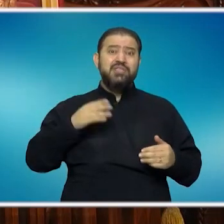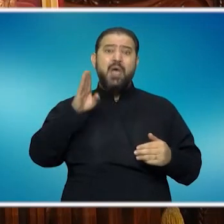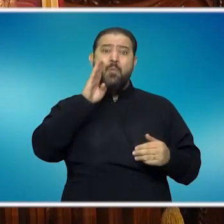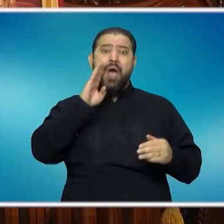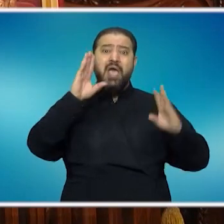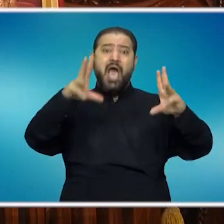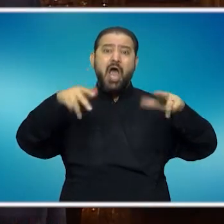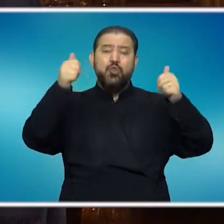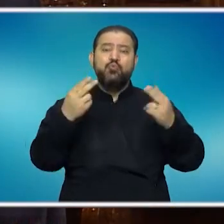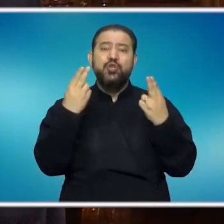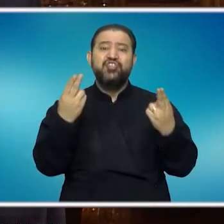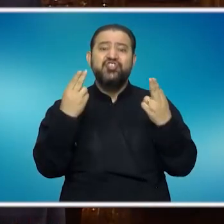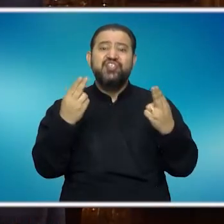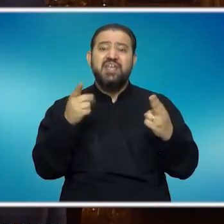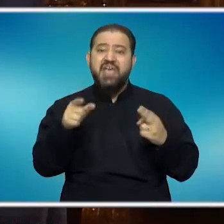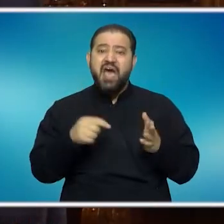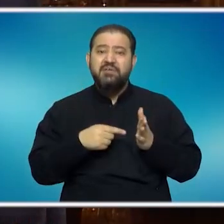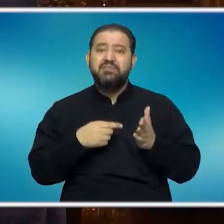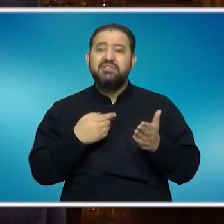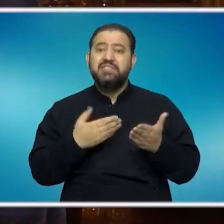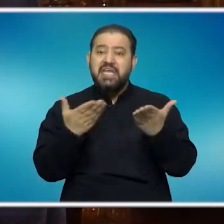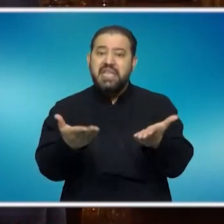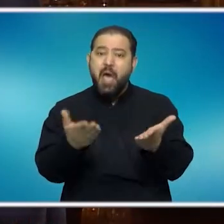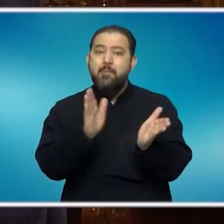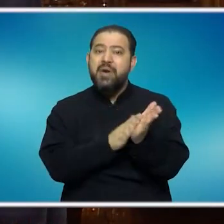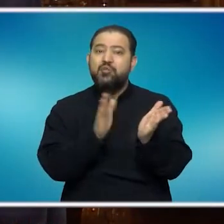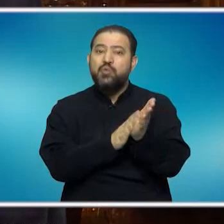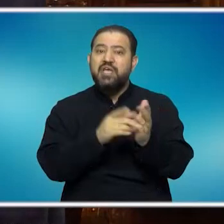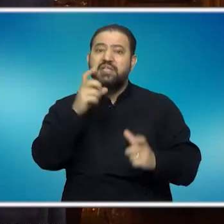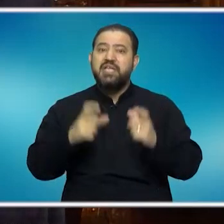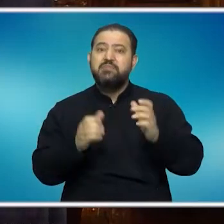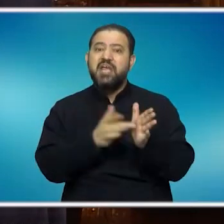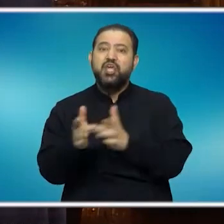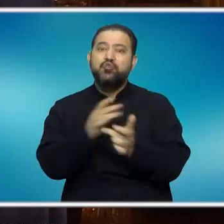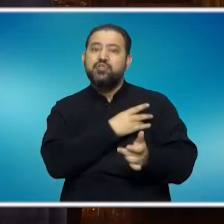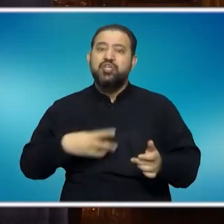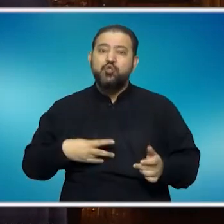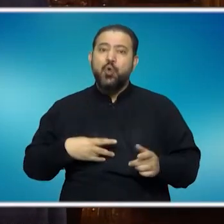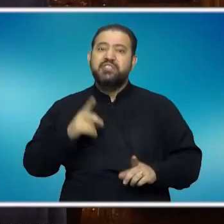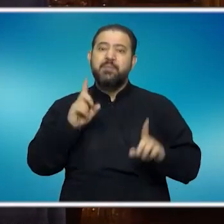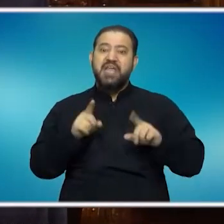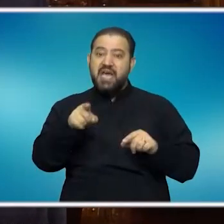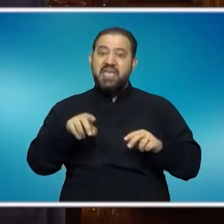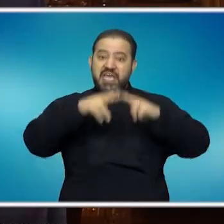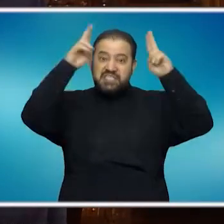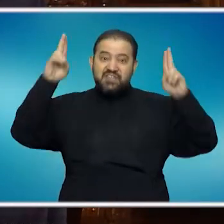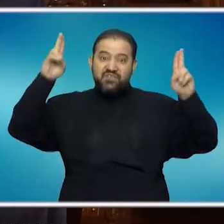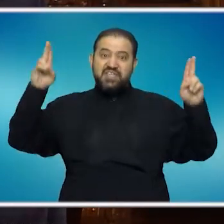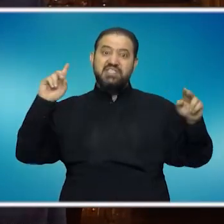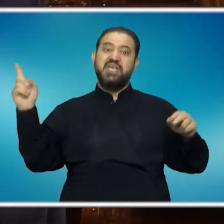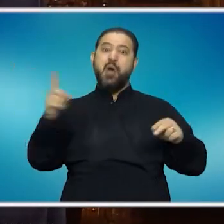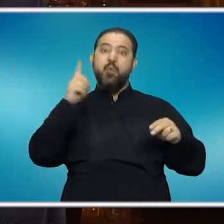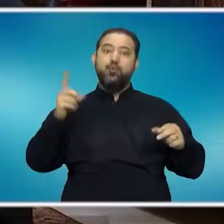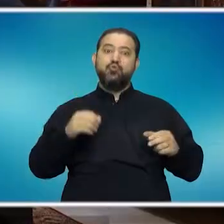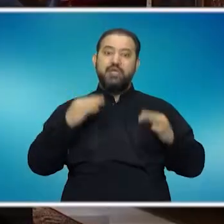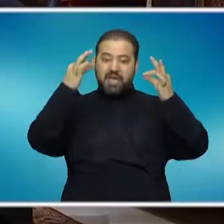de atunci ea dădea mărturie despre Hristos. Dacă îi venerăm pe apostoli că au dat mărturie și ne-au transmis botezul și